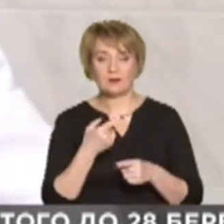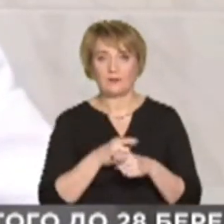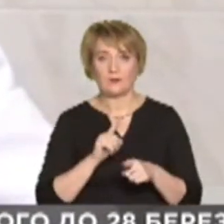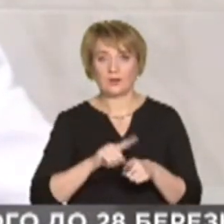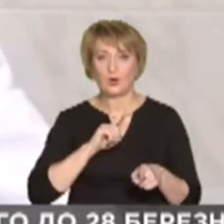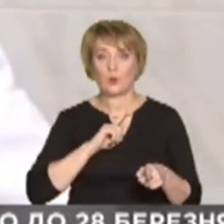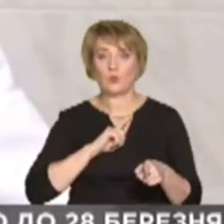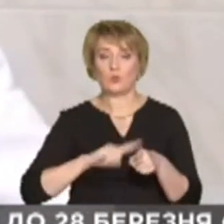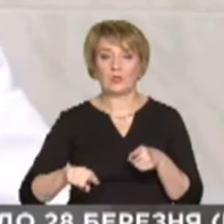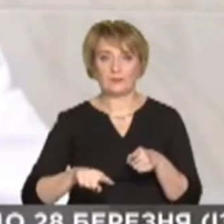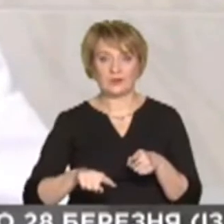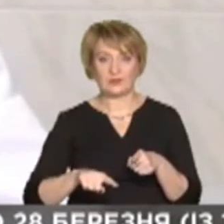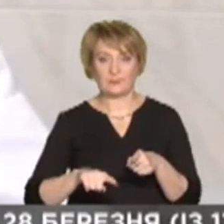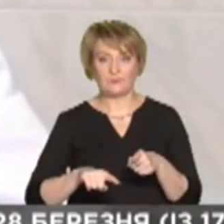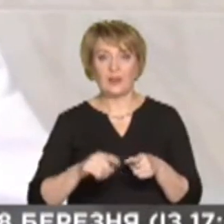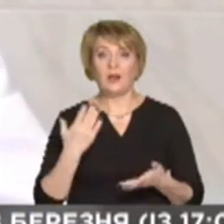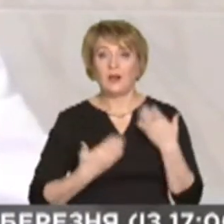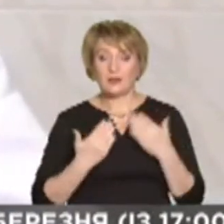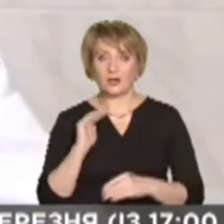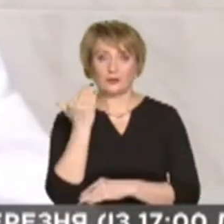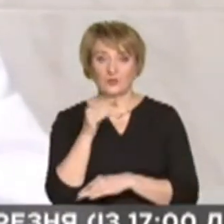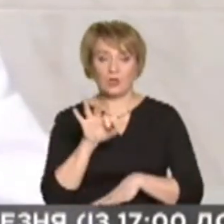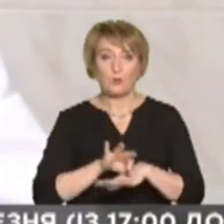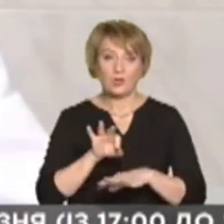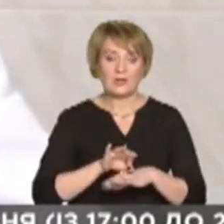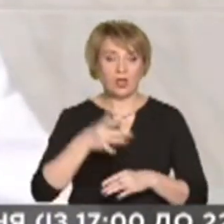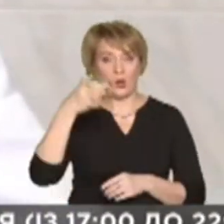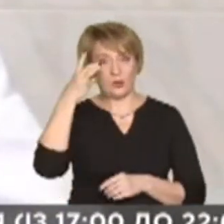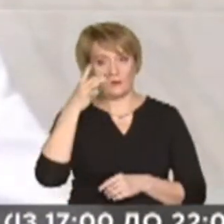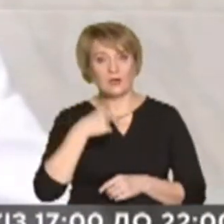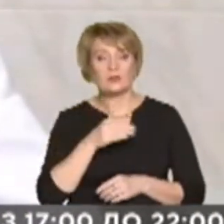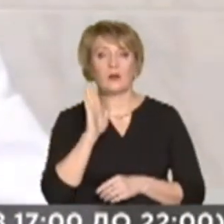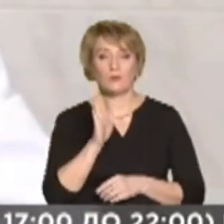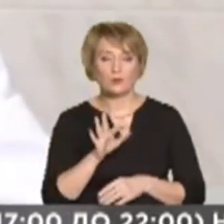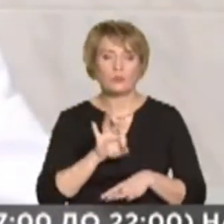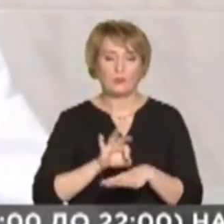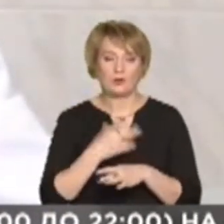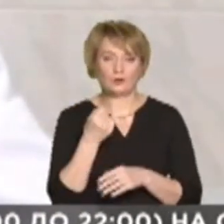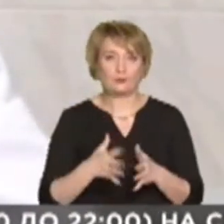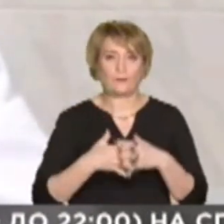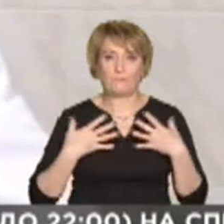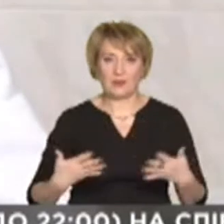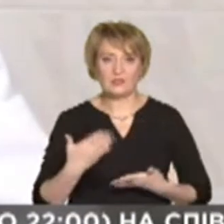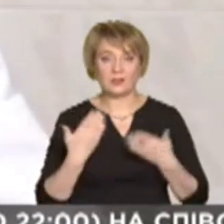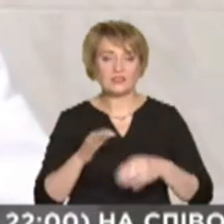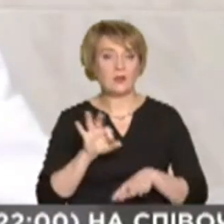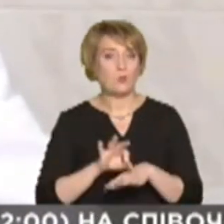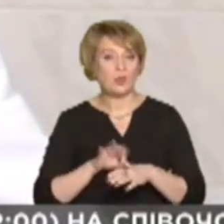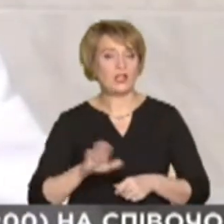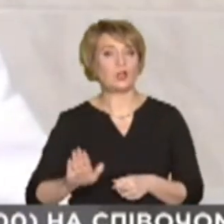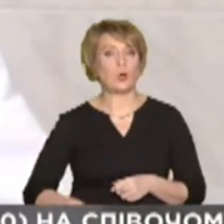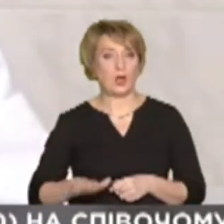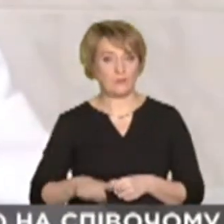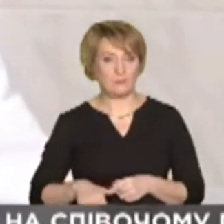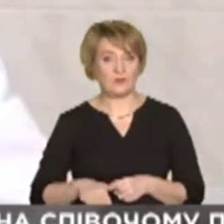локомотива, паровози. Тобто, якщо в дитини боліла голова, вона буде боліти ще більше. Якщо боліла нога,